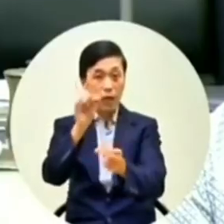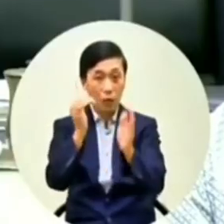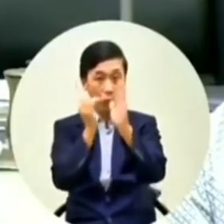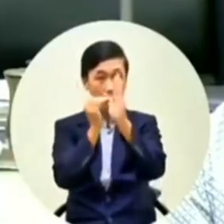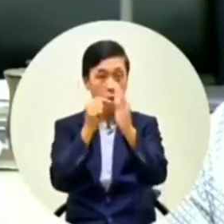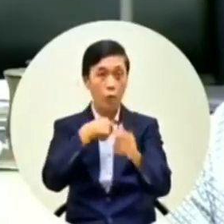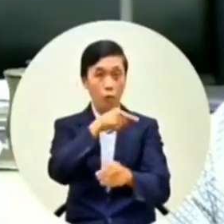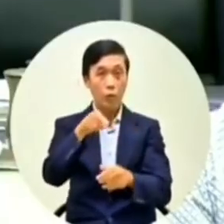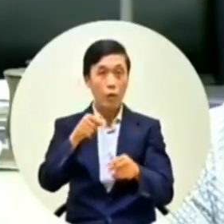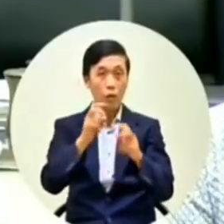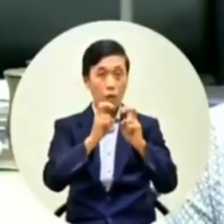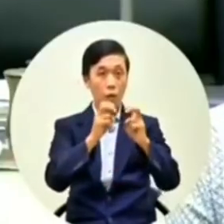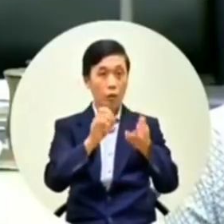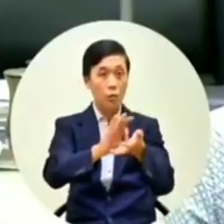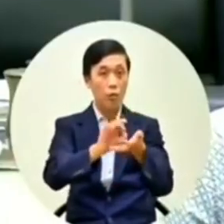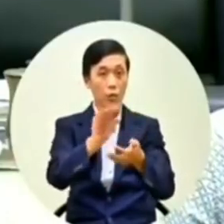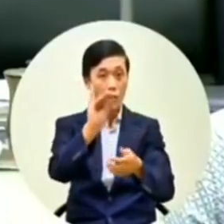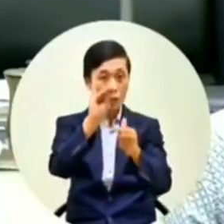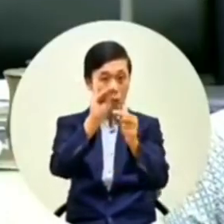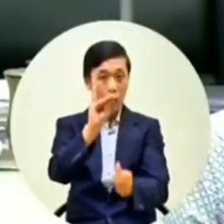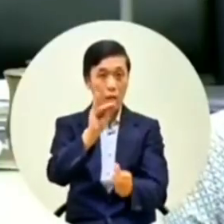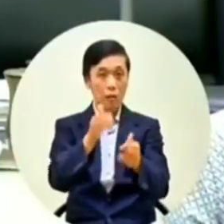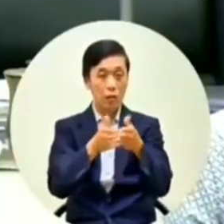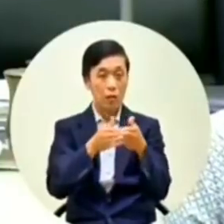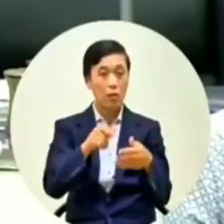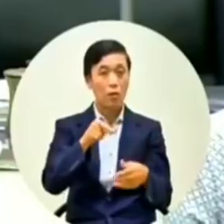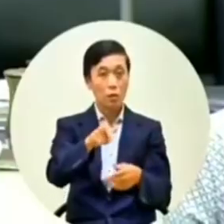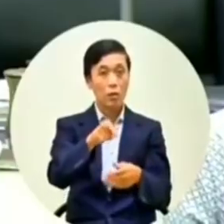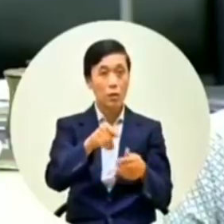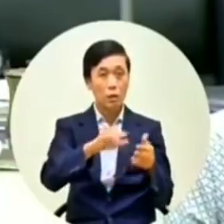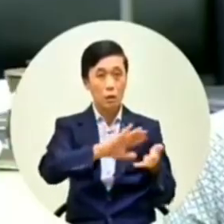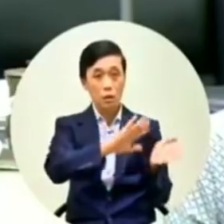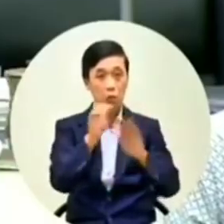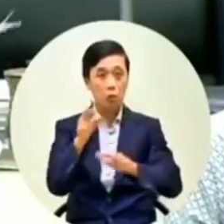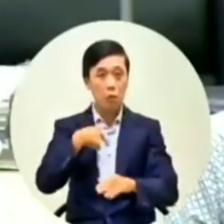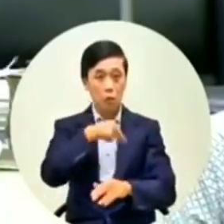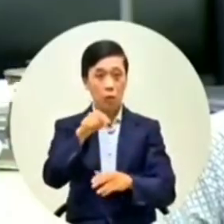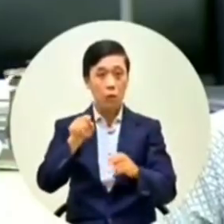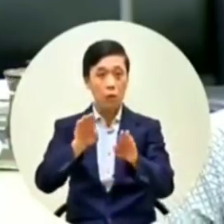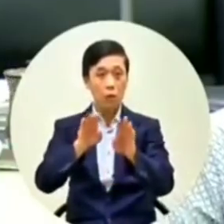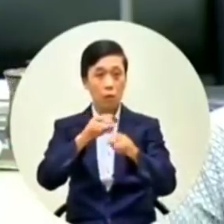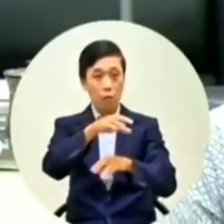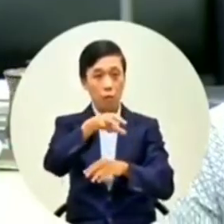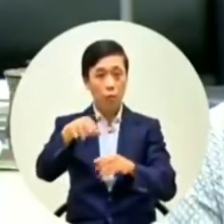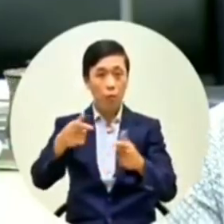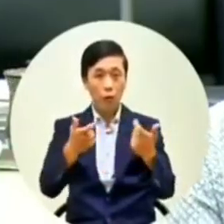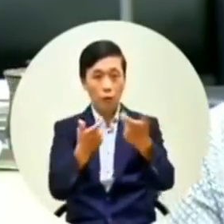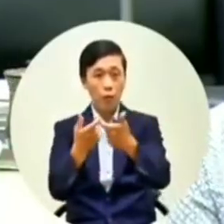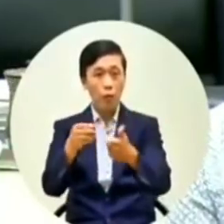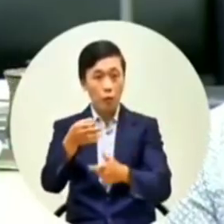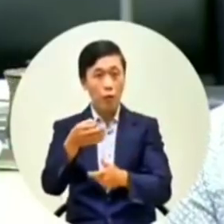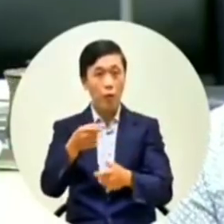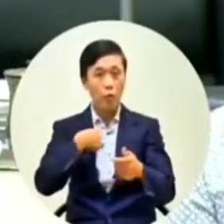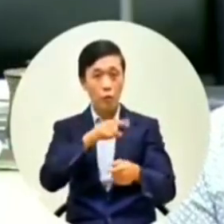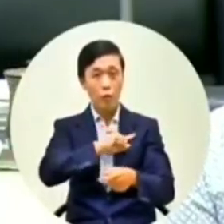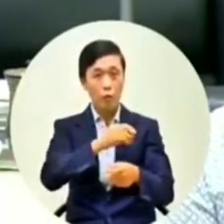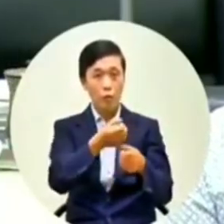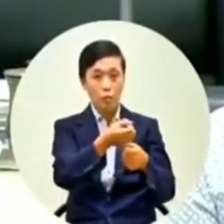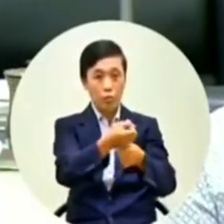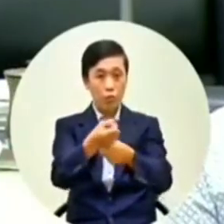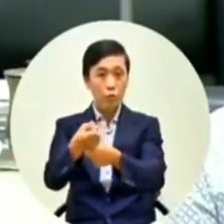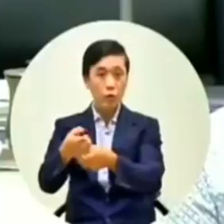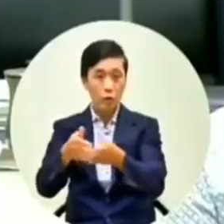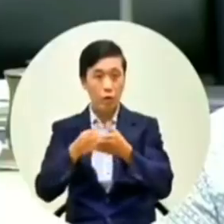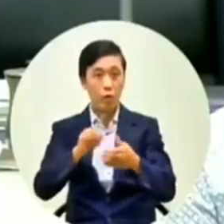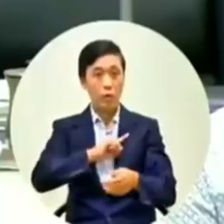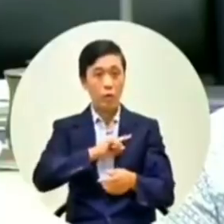运要花1000多亿啊！我想这个部分呢，都是我们地方的一个配合款，我们必须要自筹啊，我们还